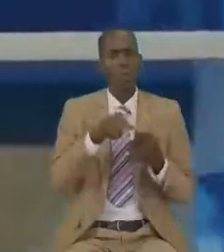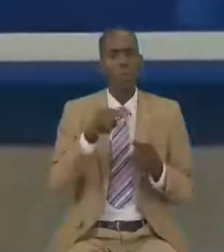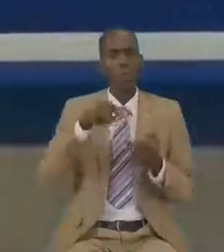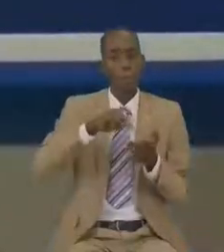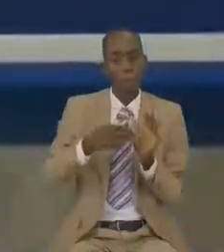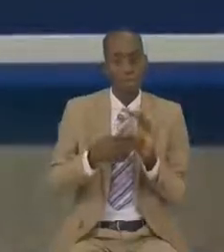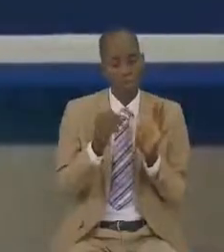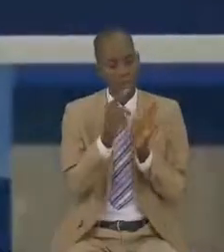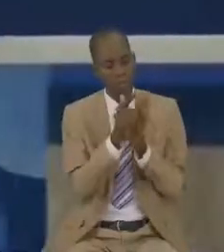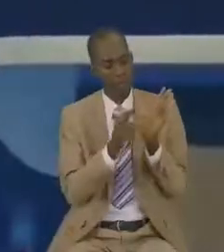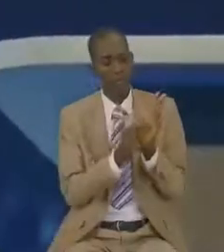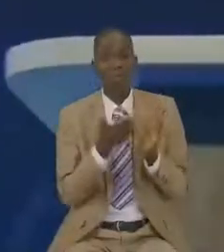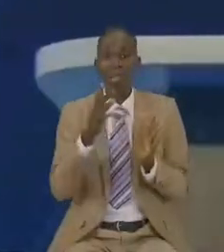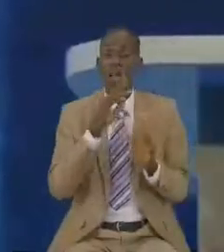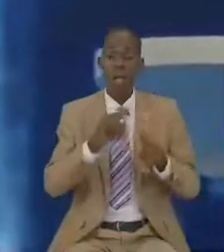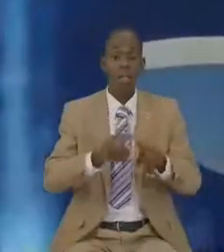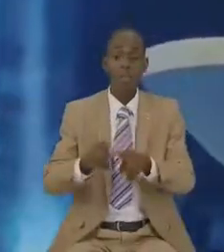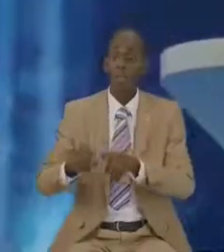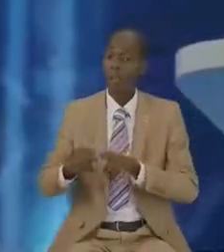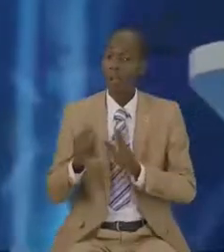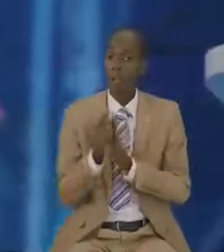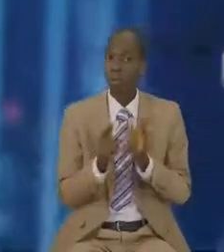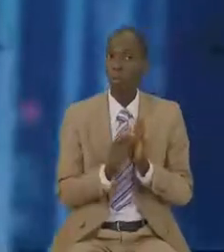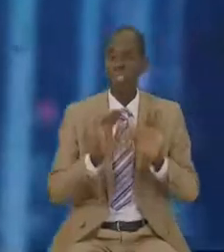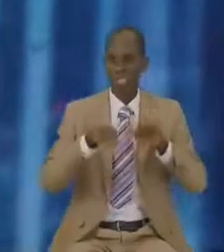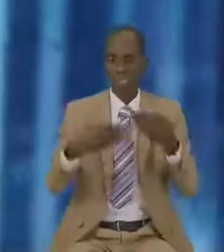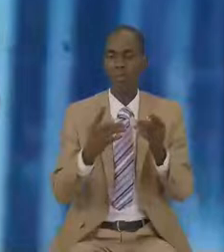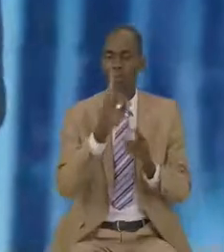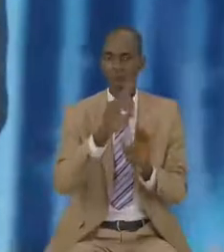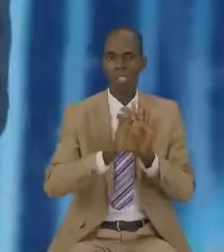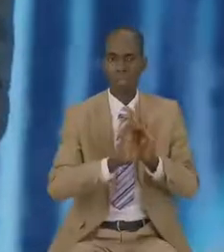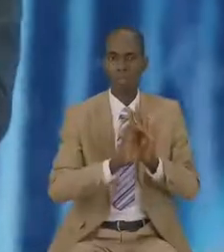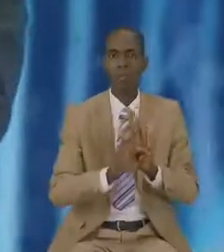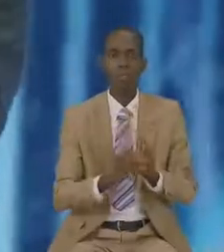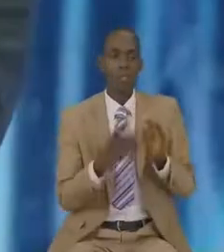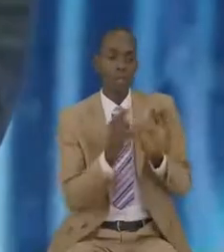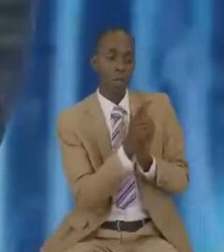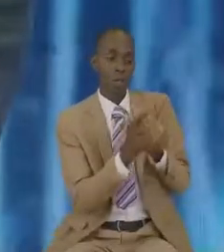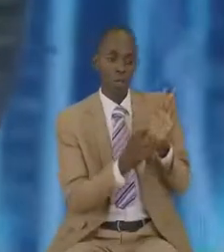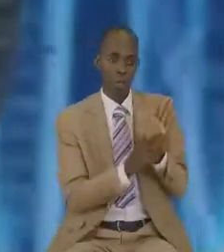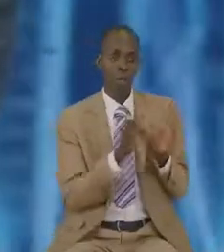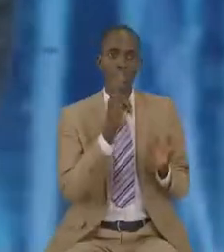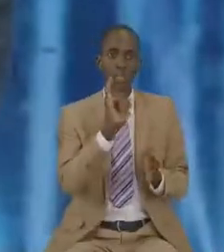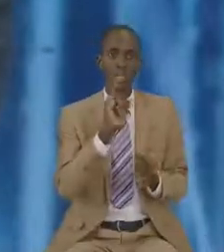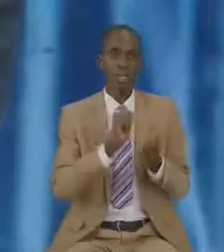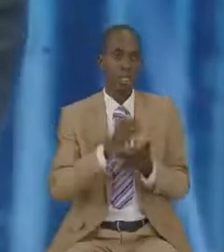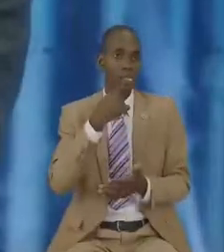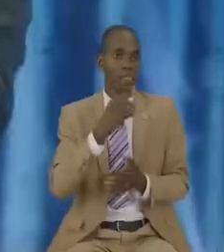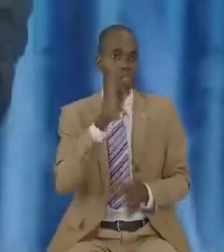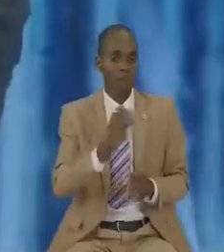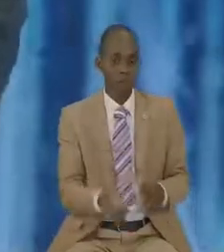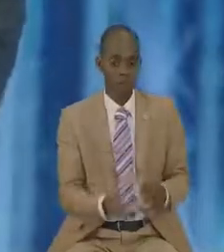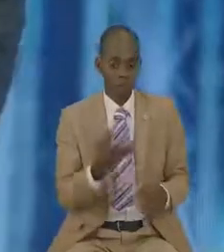a plusieurs types de lois. Laissez-moi vous donner un type. Il y a la loi que si tu jettes quelque chose en haut, la